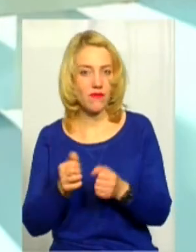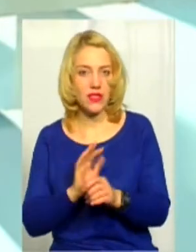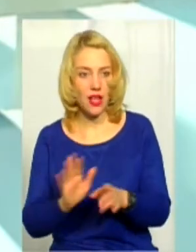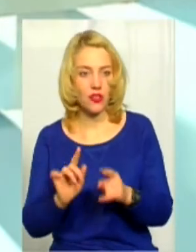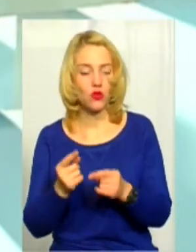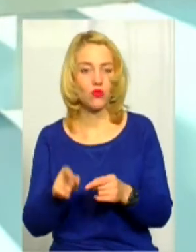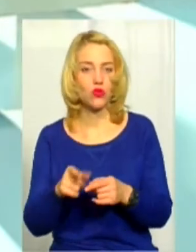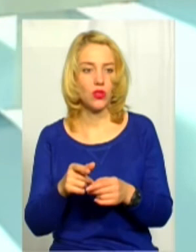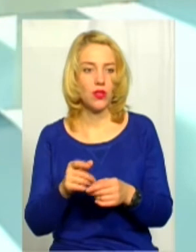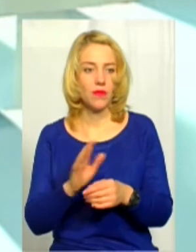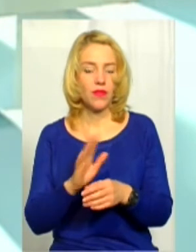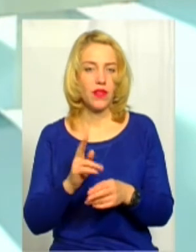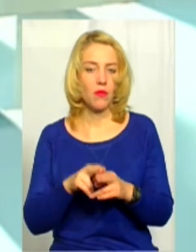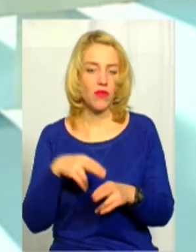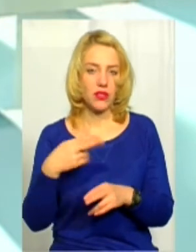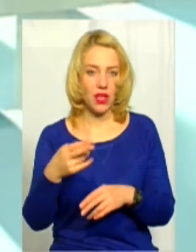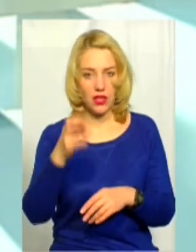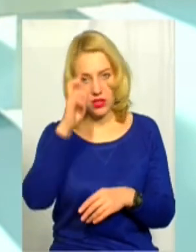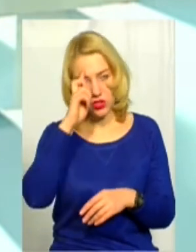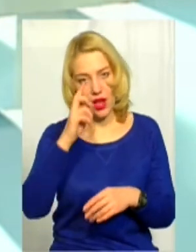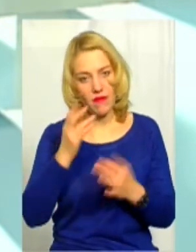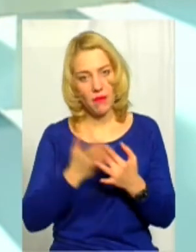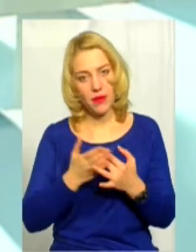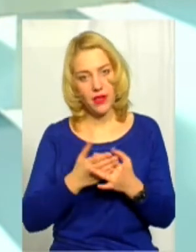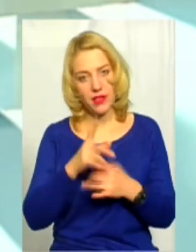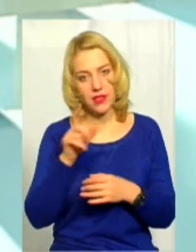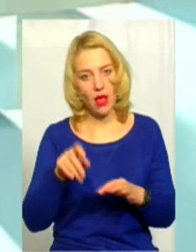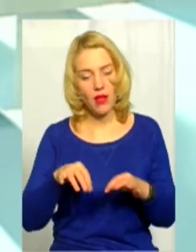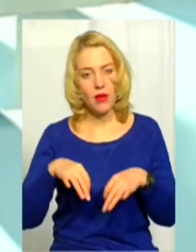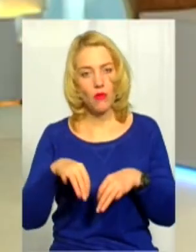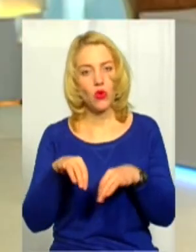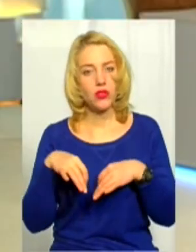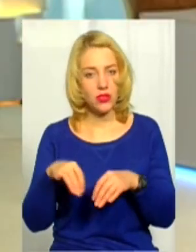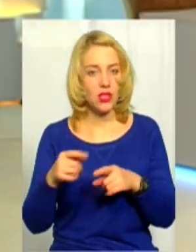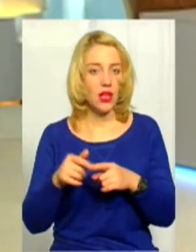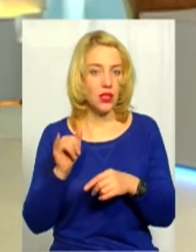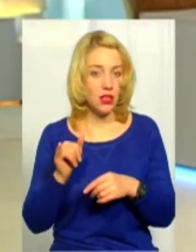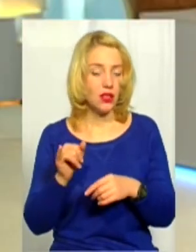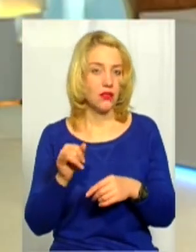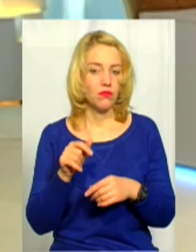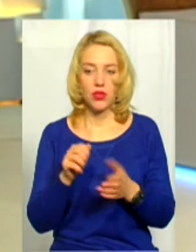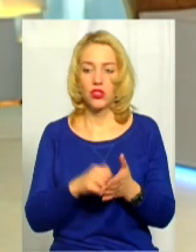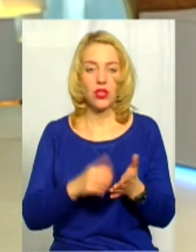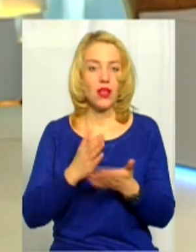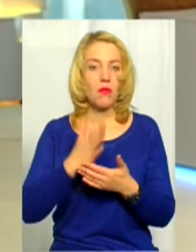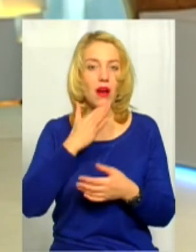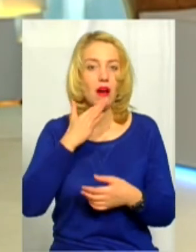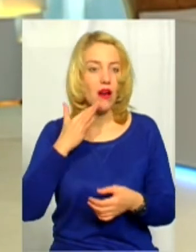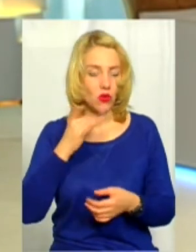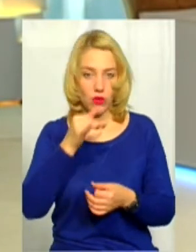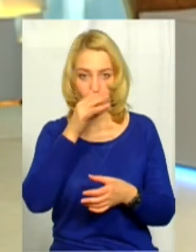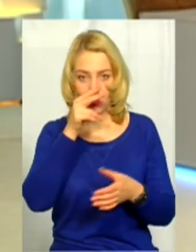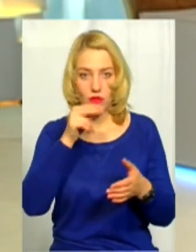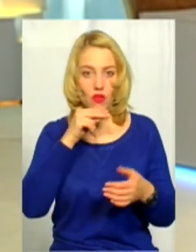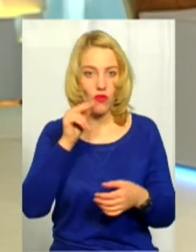що не повертають пільги. Причин є дуже багато цьому. І тут не можна звинувачувати лише